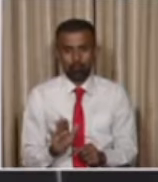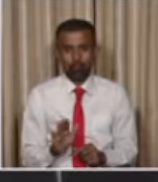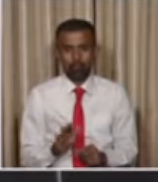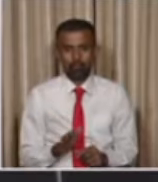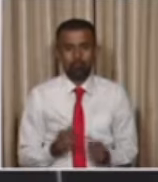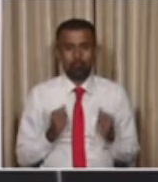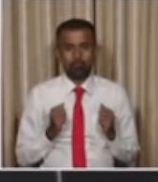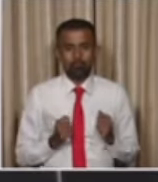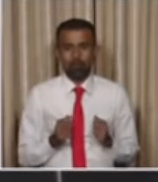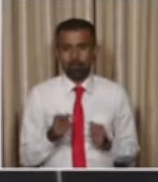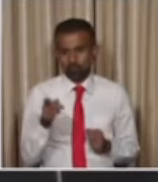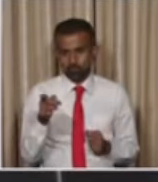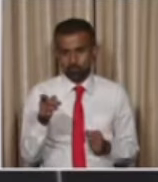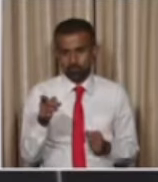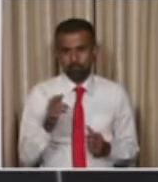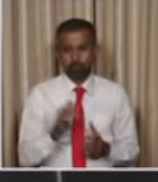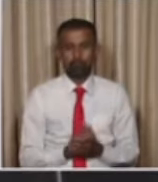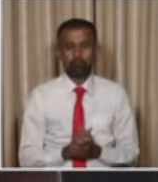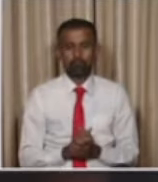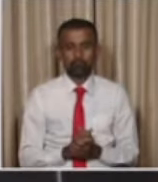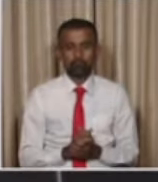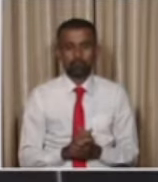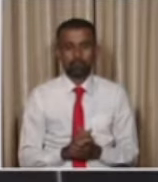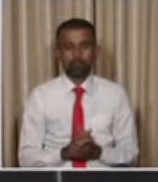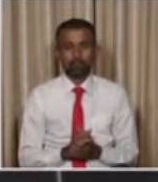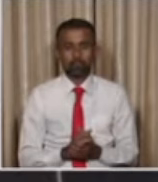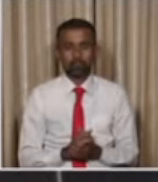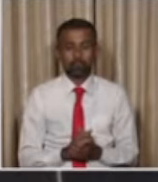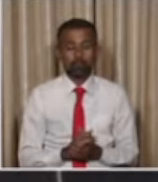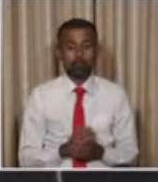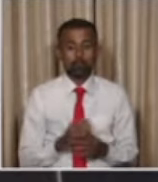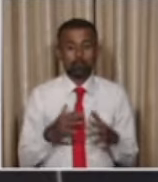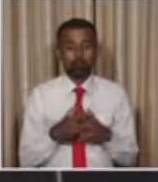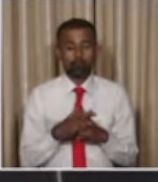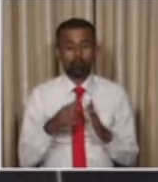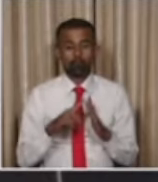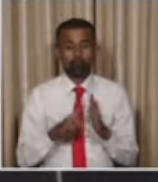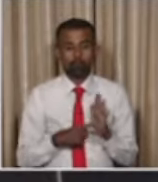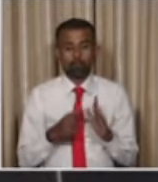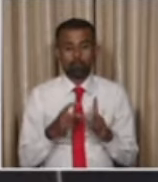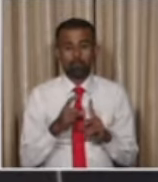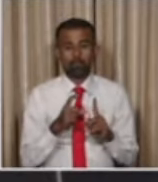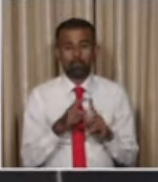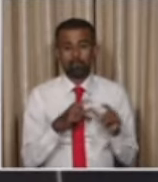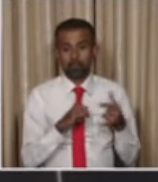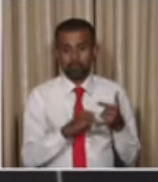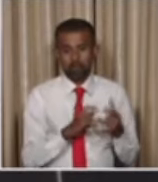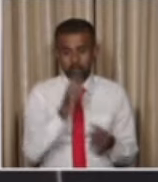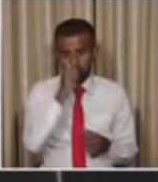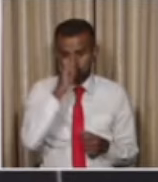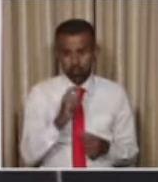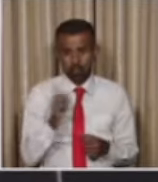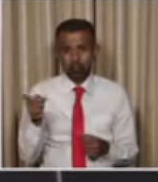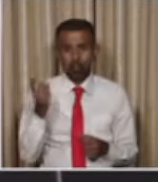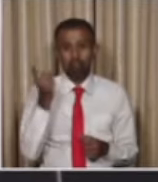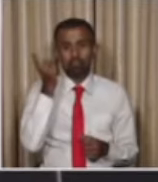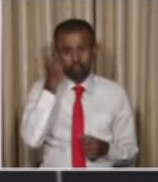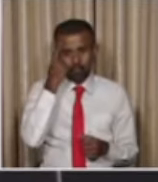ආසනවල රැඳී සිටින්නේ අපේ විජේදාස රාජපක්ෂ මැතිතුමා. එතුමා දන්නවා